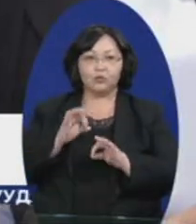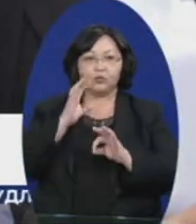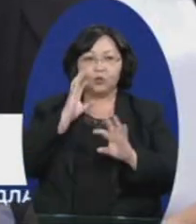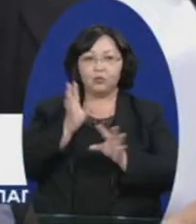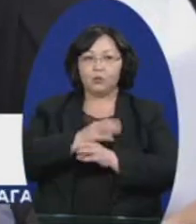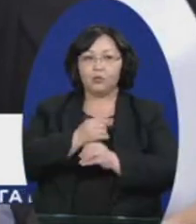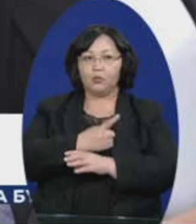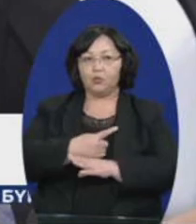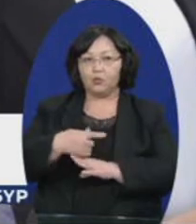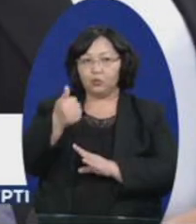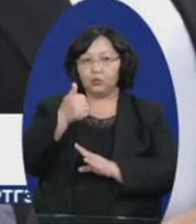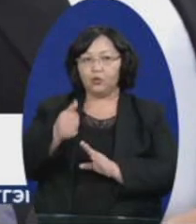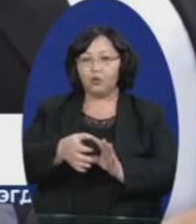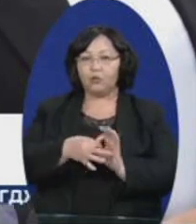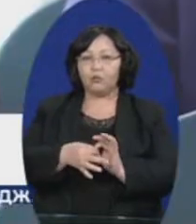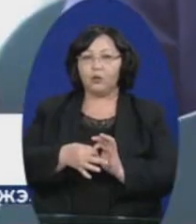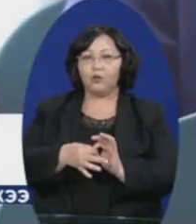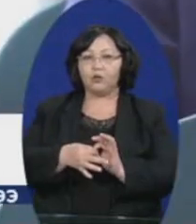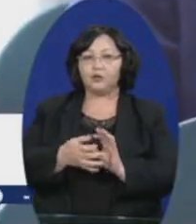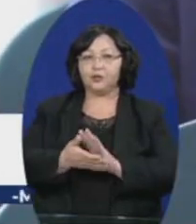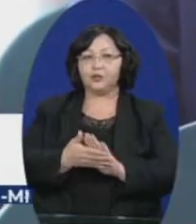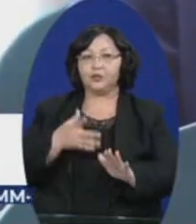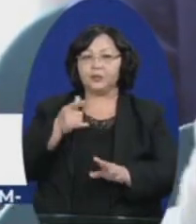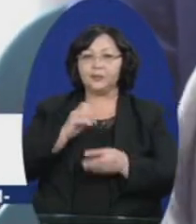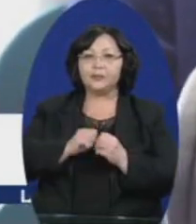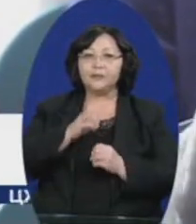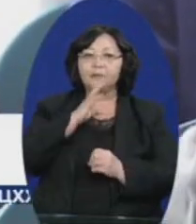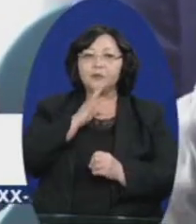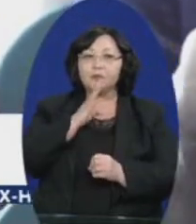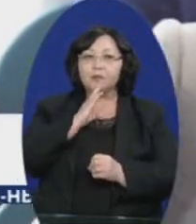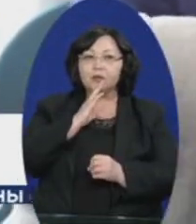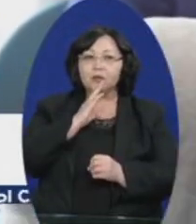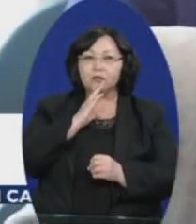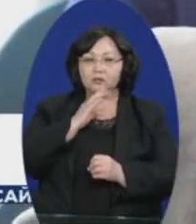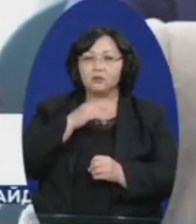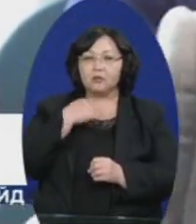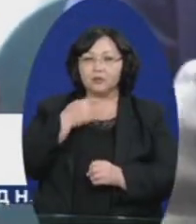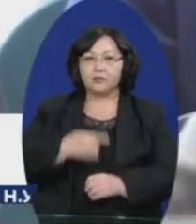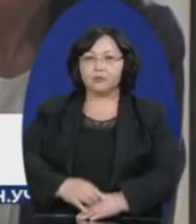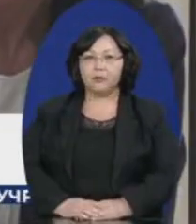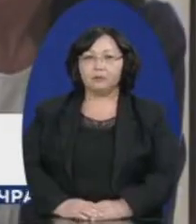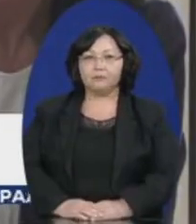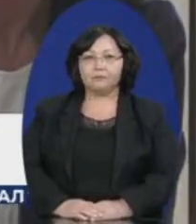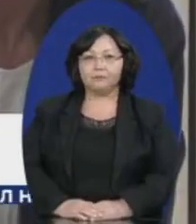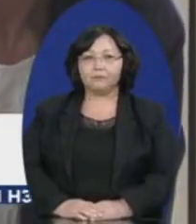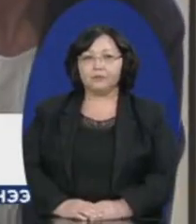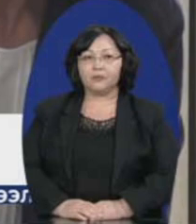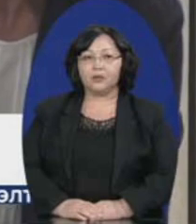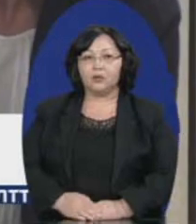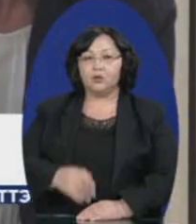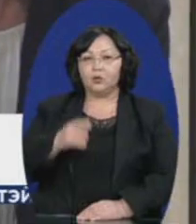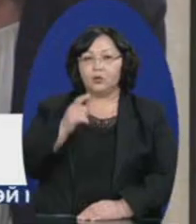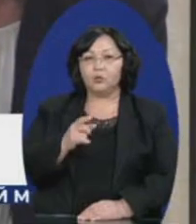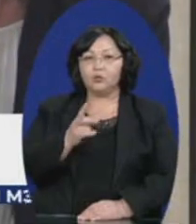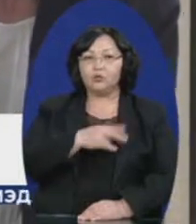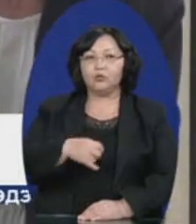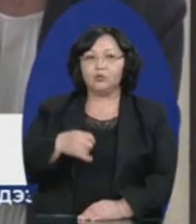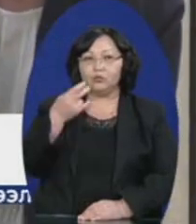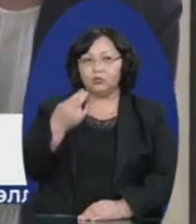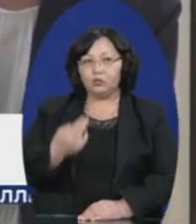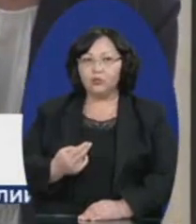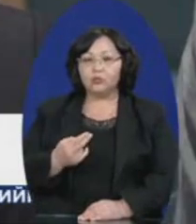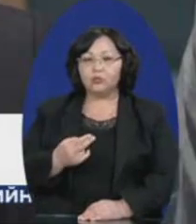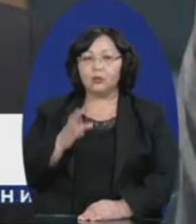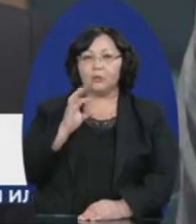дүн гүйцэтгэл суурилан шинжлэх бодлого баримтлаж байгаагаа засгийн газрын төлөөллөлд мэдээллээ. За хүний нөөцийн салбарын хувьд